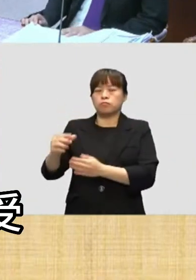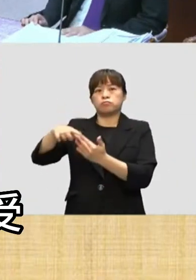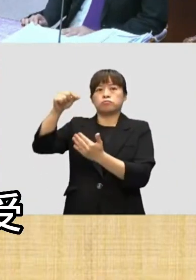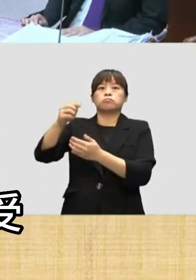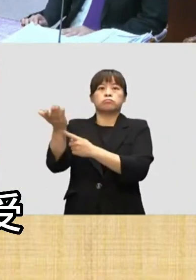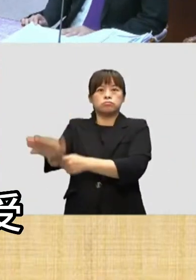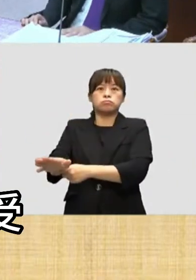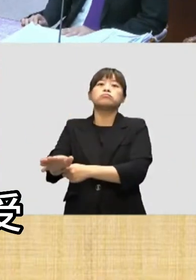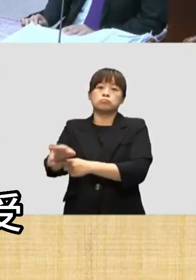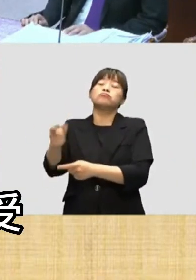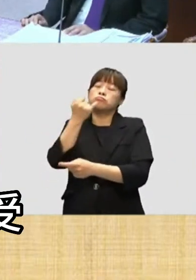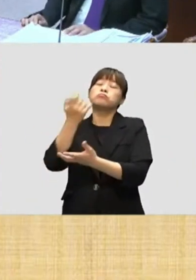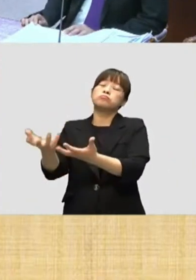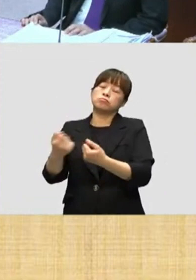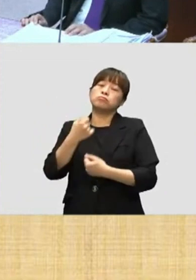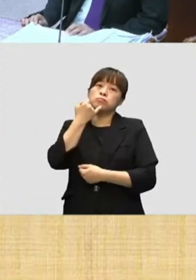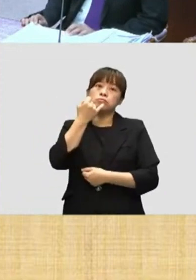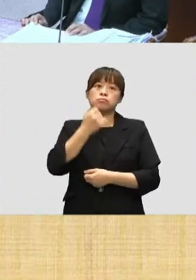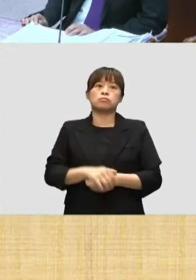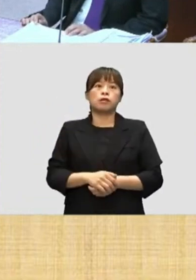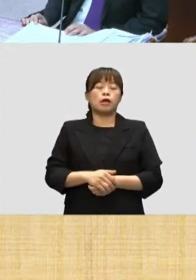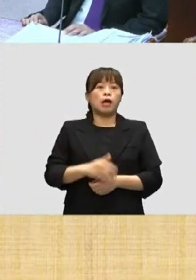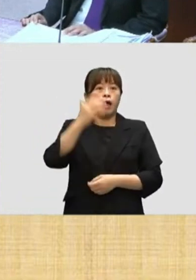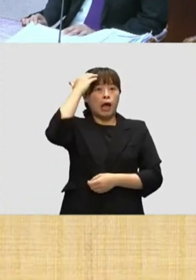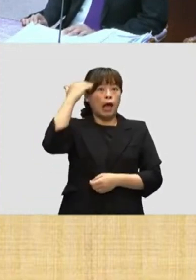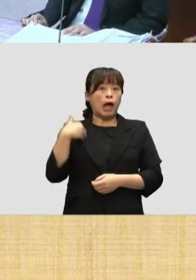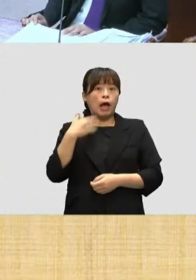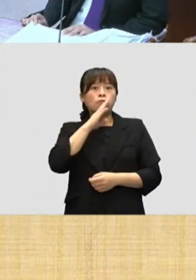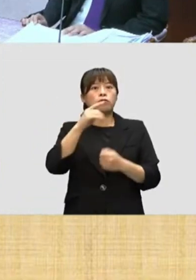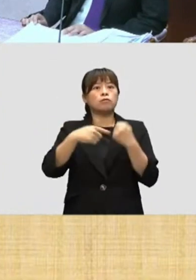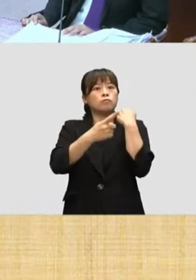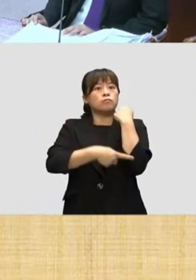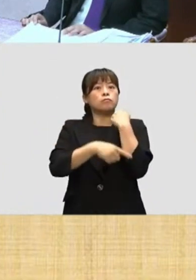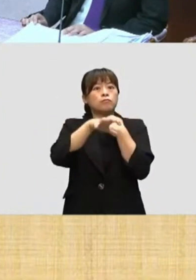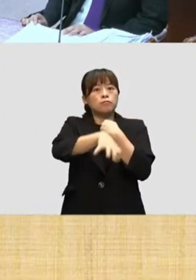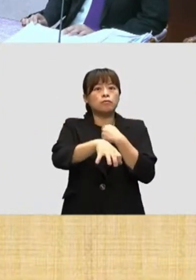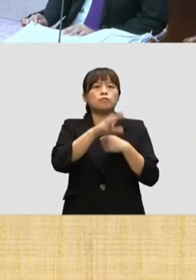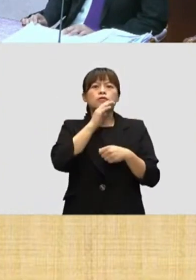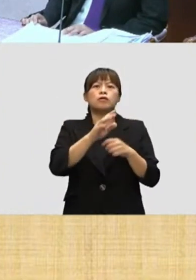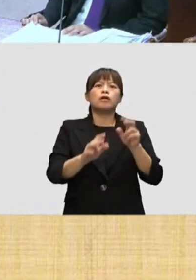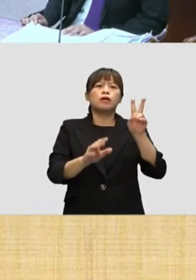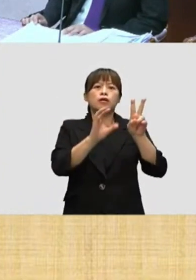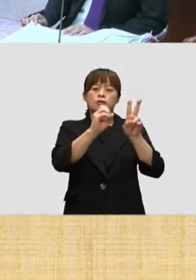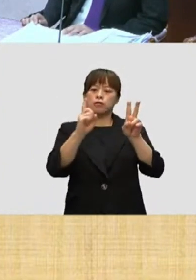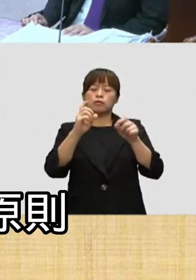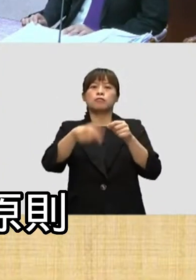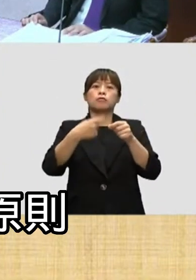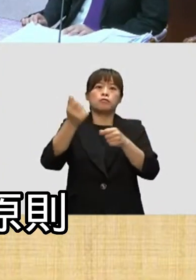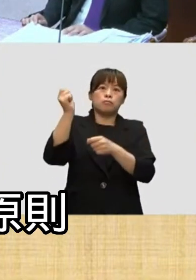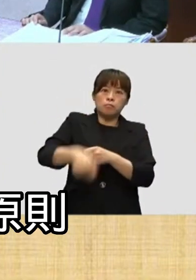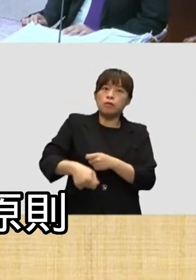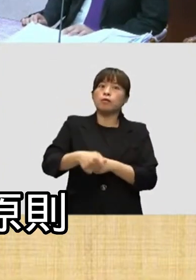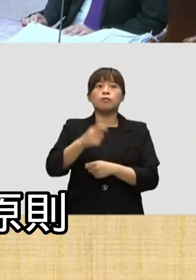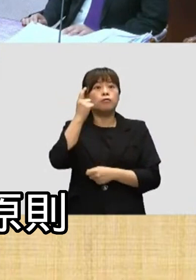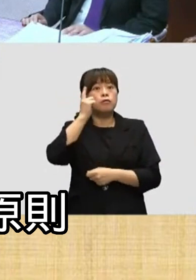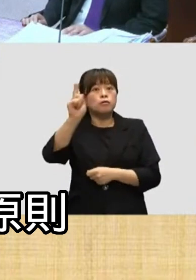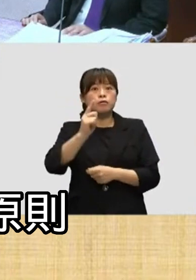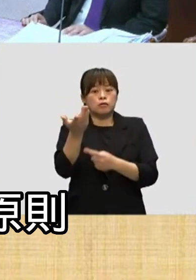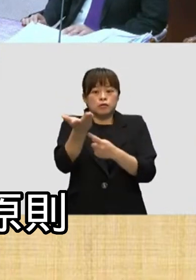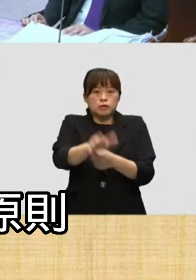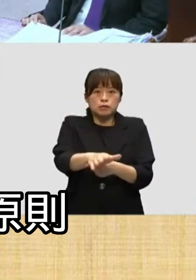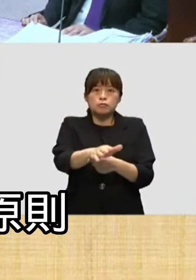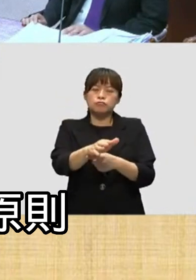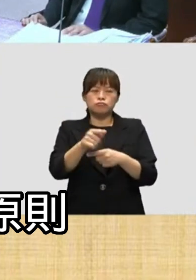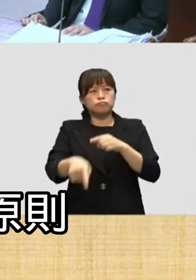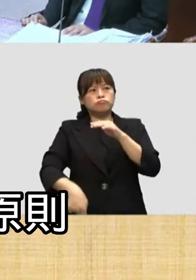择仍属可以接受。然而宪法法院在前述2010年的判决也认为，死刑